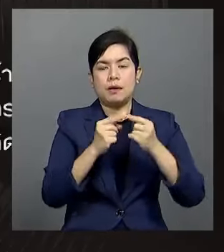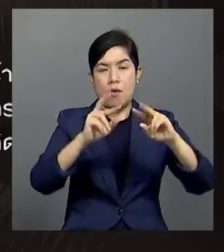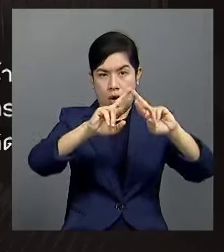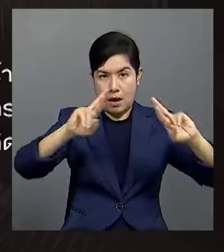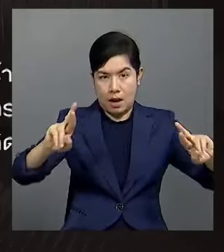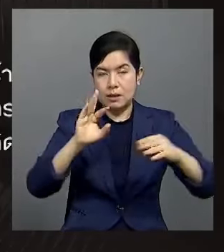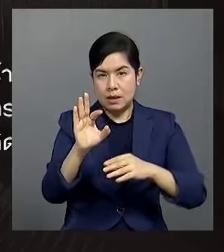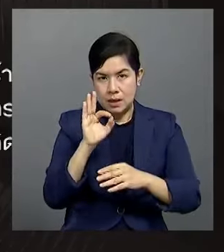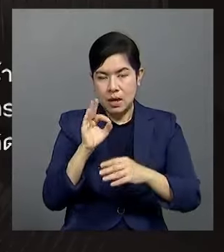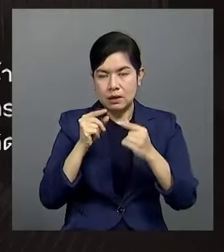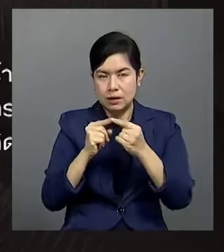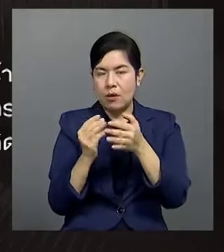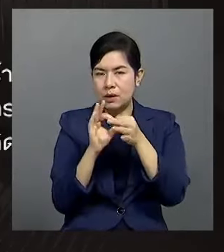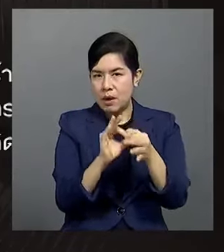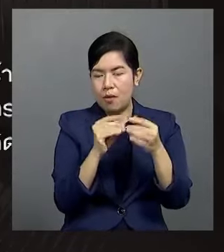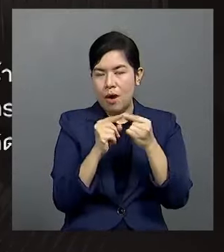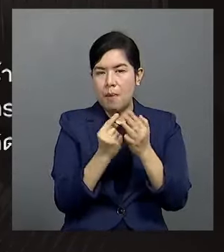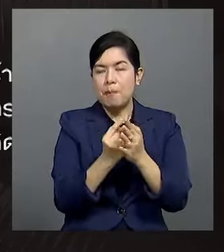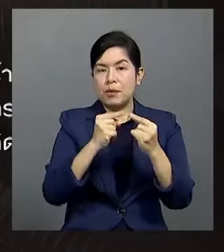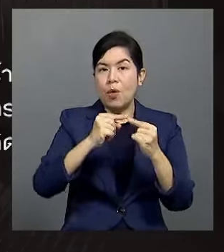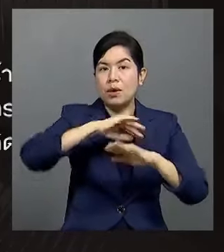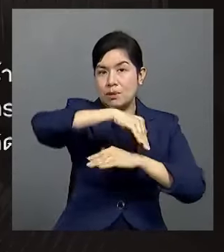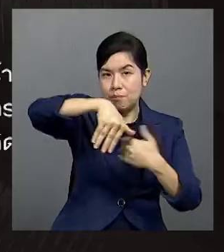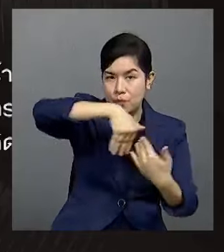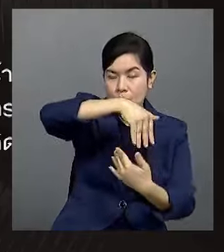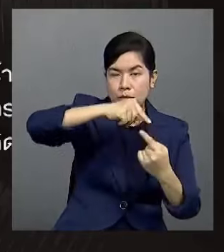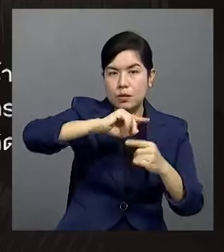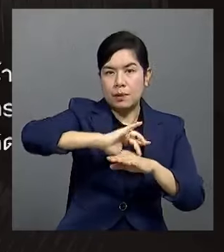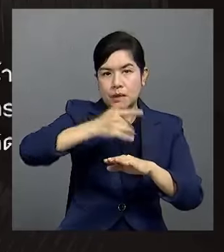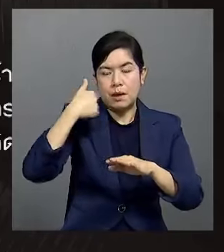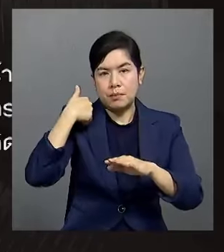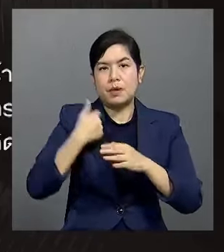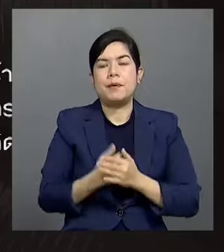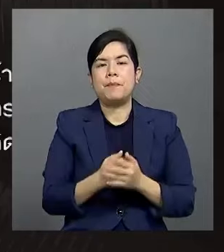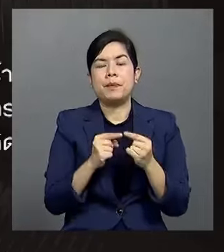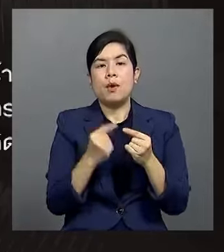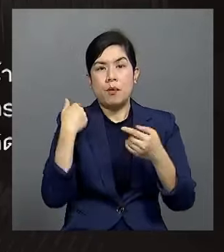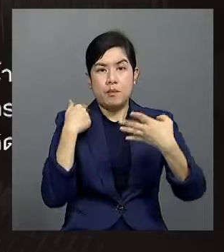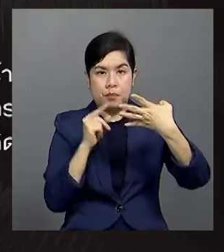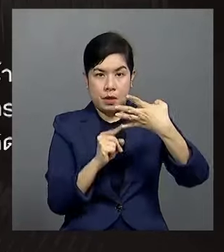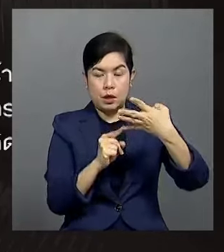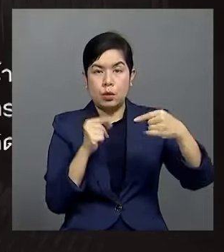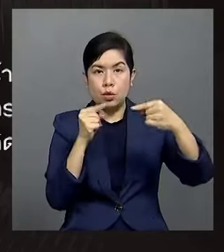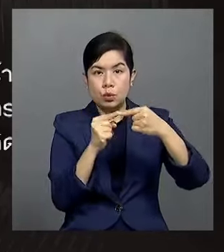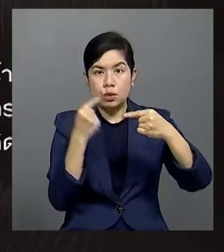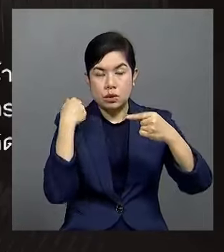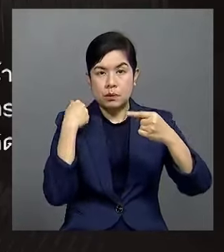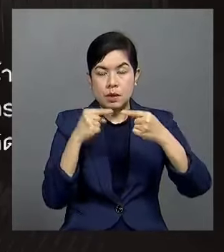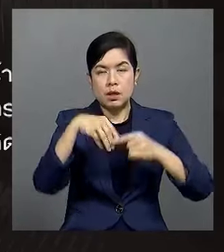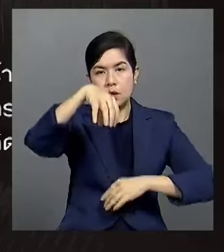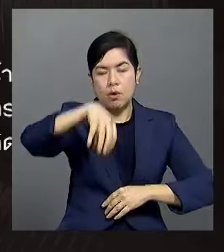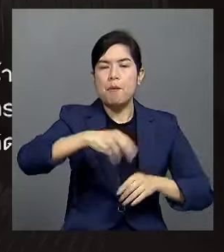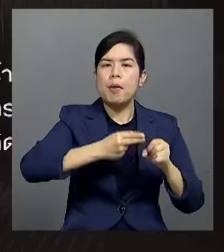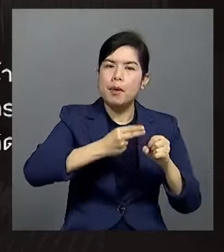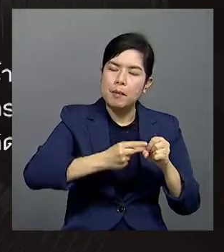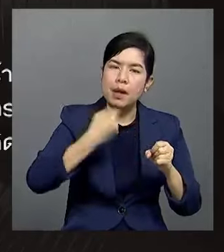ติดตั้งบริการจุดรับคืนพลาสติกที่รีไซเคิลได้ตามสถานที่สะดวกเช่นปั๊มน้ำมันหรือสำนัก